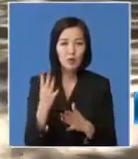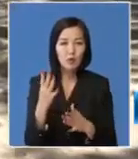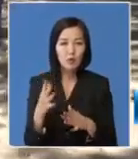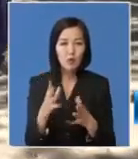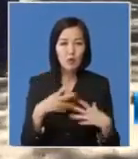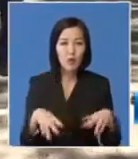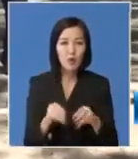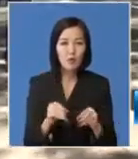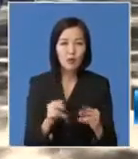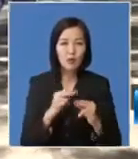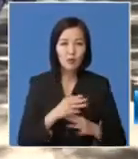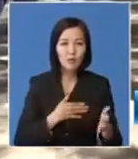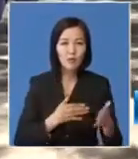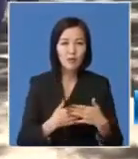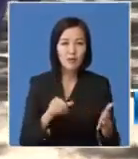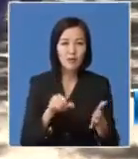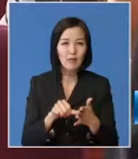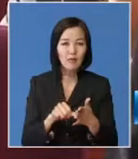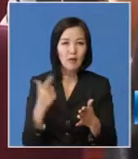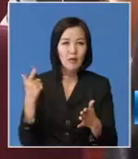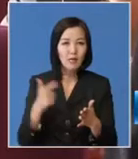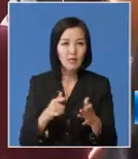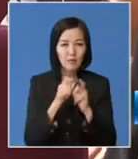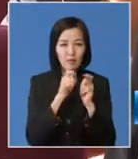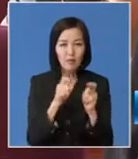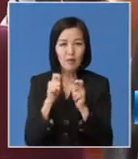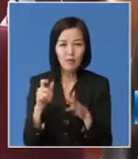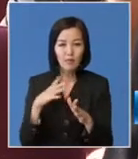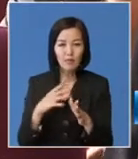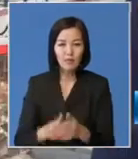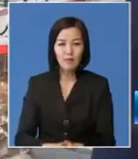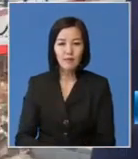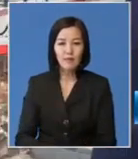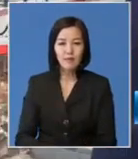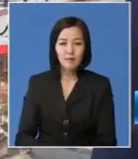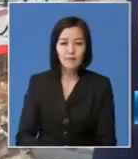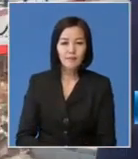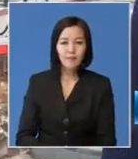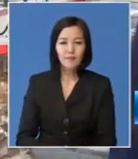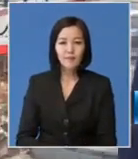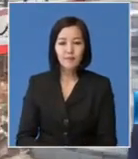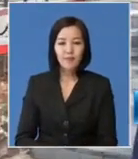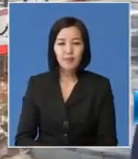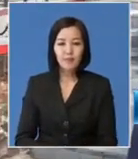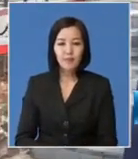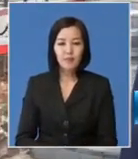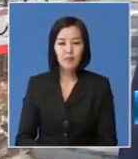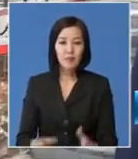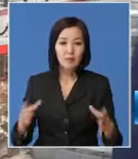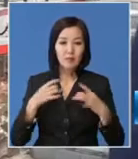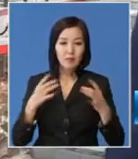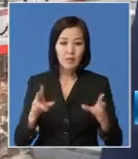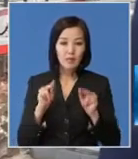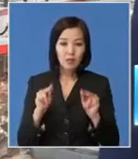қоғамдық жұмысқа белсене араласқан үшін құрмет грамотасымен марапатталды. Бұл күні мерекесімен шын жүректен